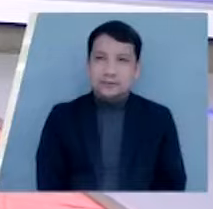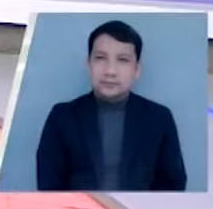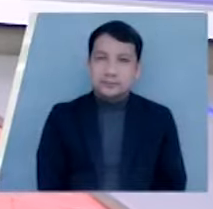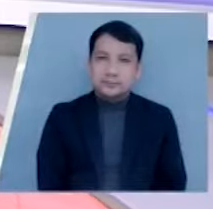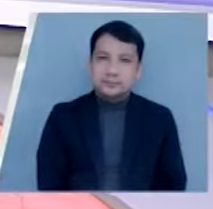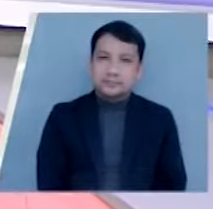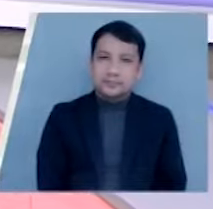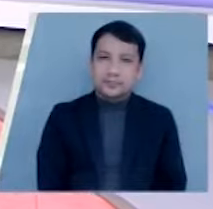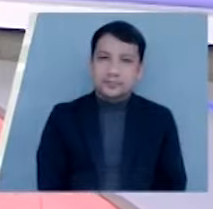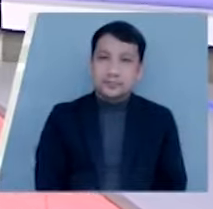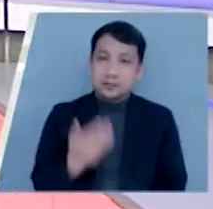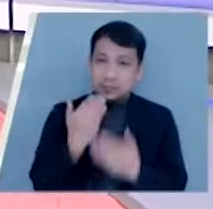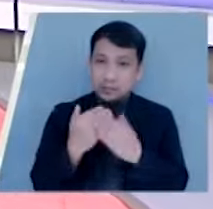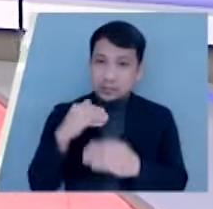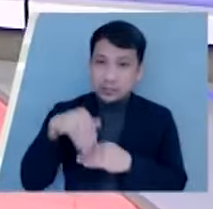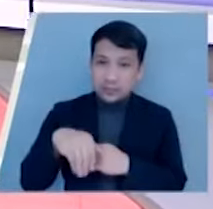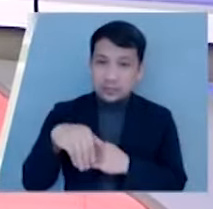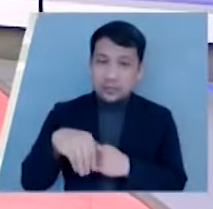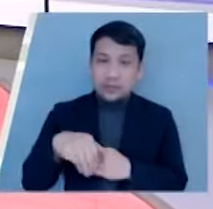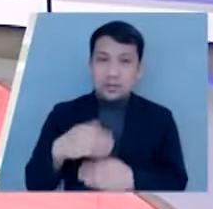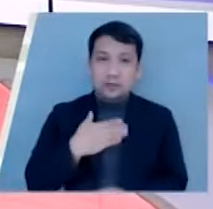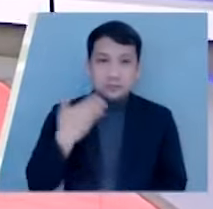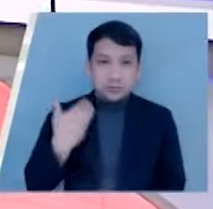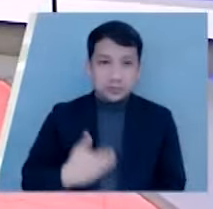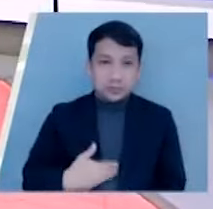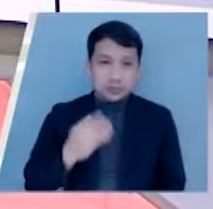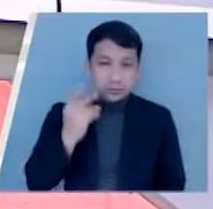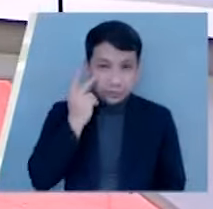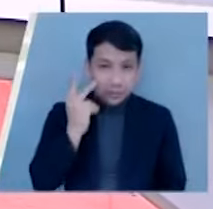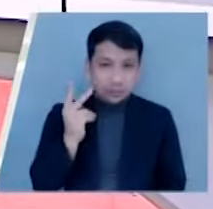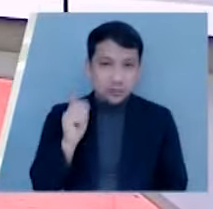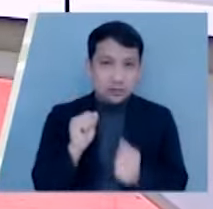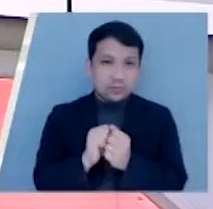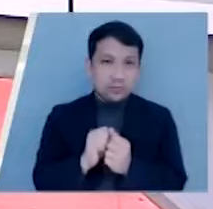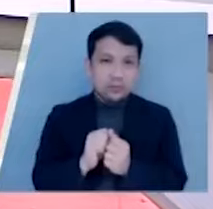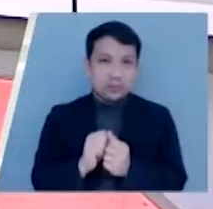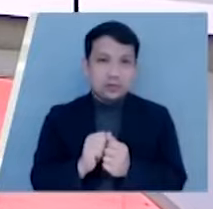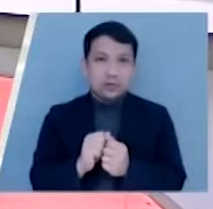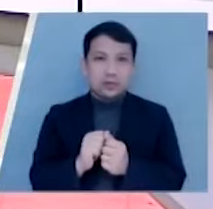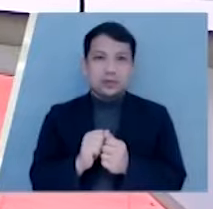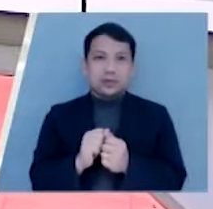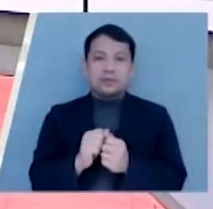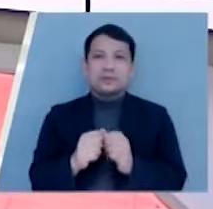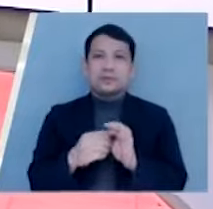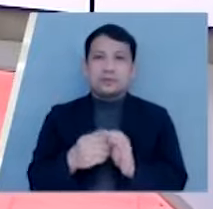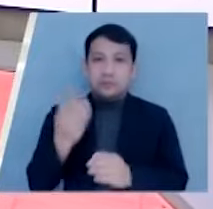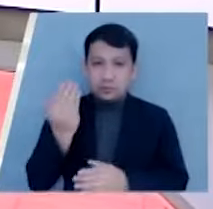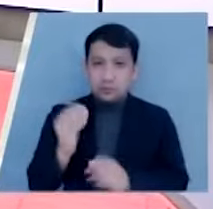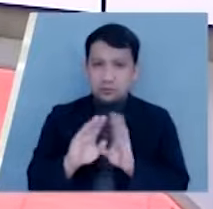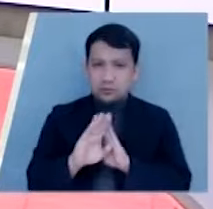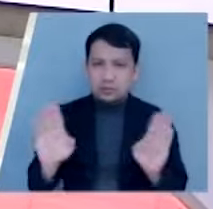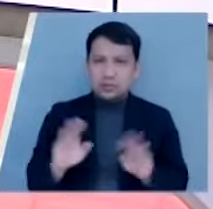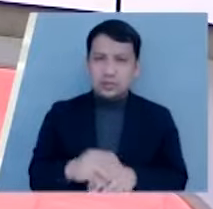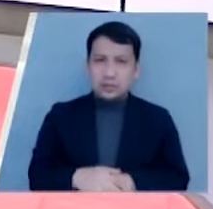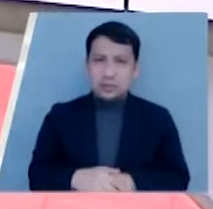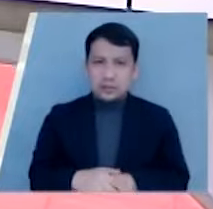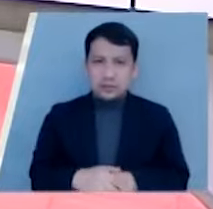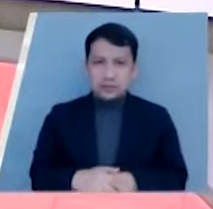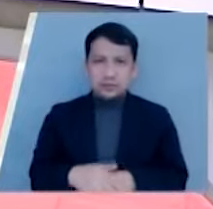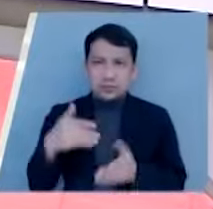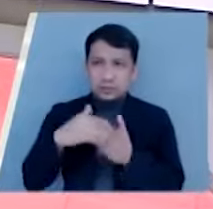Magandang gabi mga kapuso. Ako po ang inyong Kuya Kim na magbibigay sa inyo ng trivia sa likod ng mga trending na balita. Huwag ismulin ang gawa ng isang estudyante mula